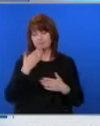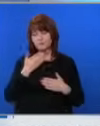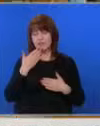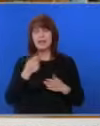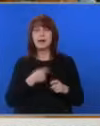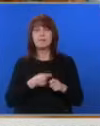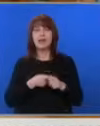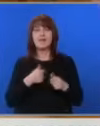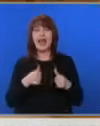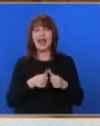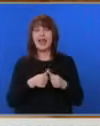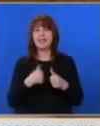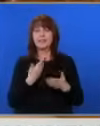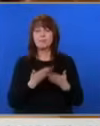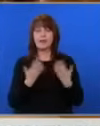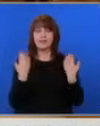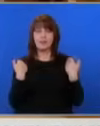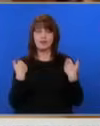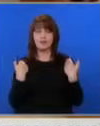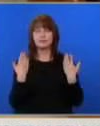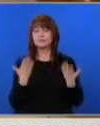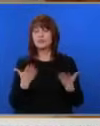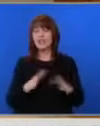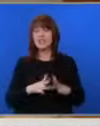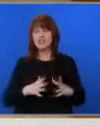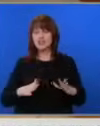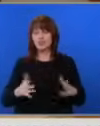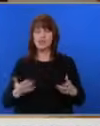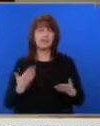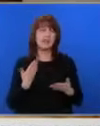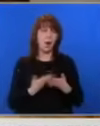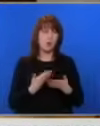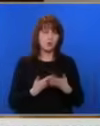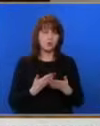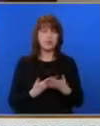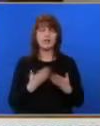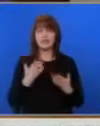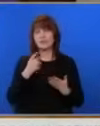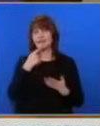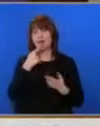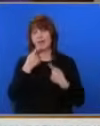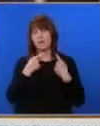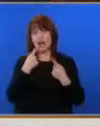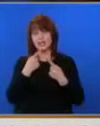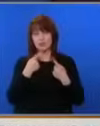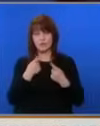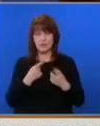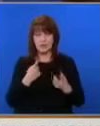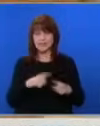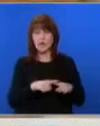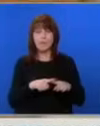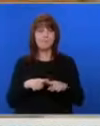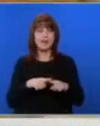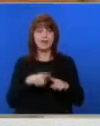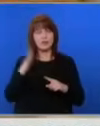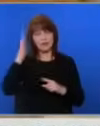студенти. Войната в Украина, ситуацията в Беларус и двустранните отношения бяха сред акцентите в разговорите на Светлана Тихановска,